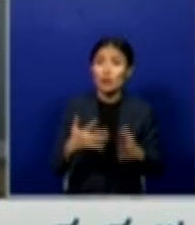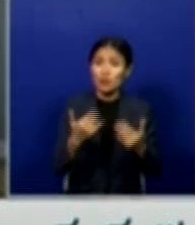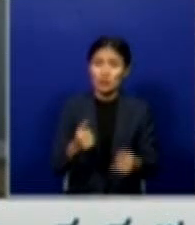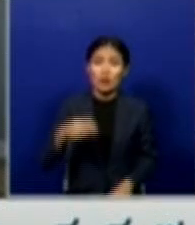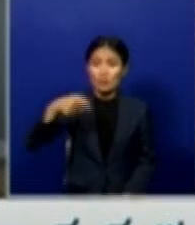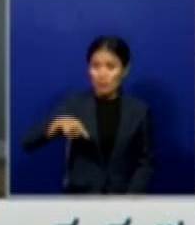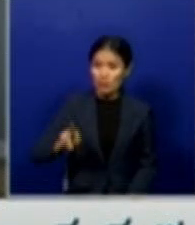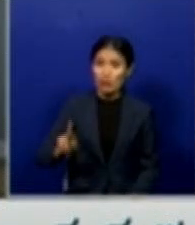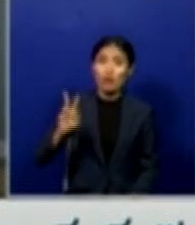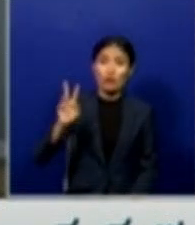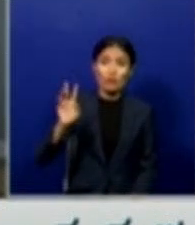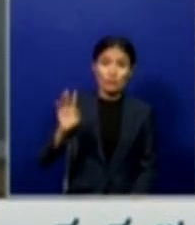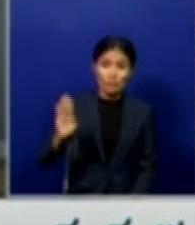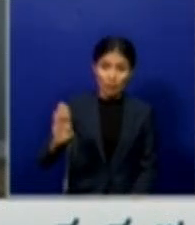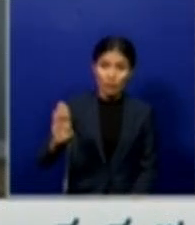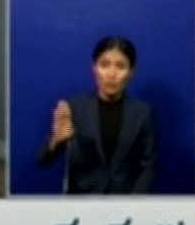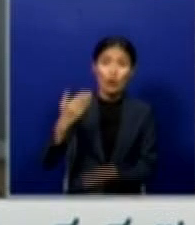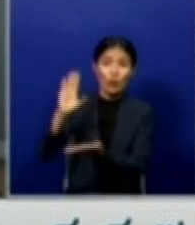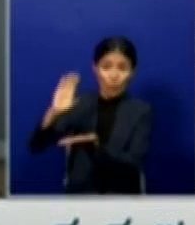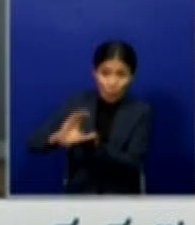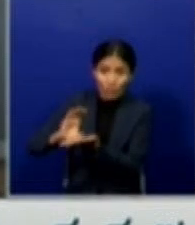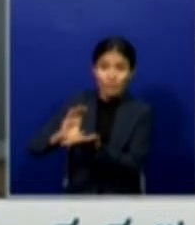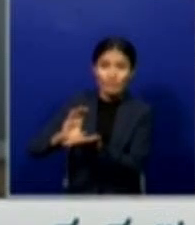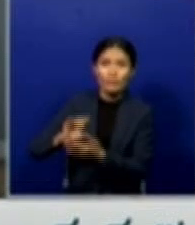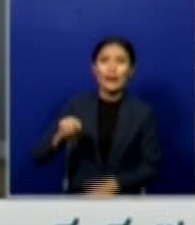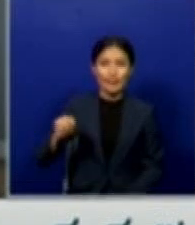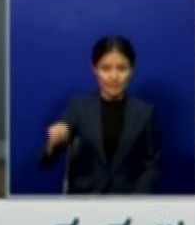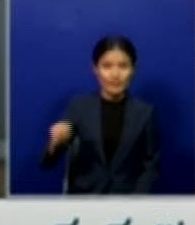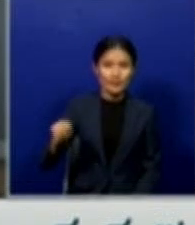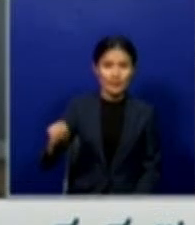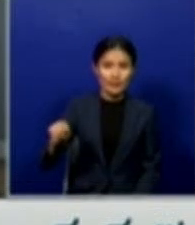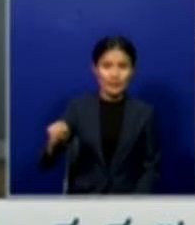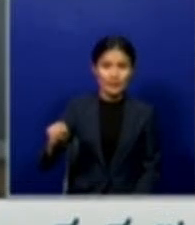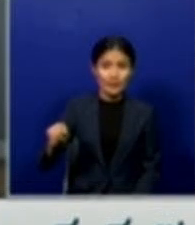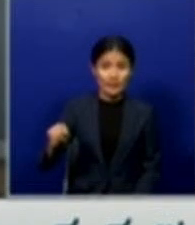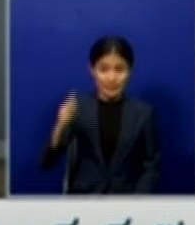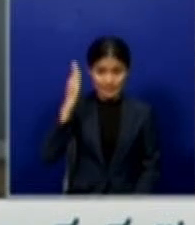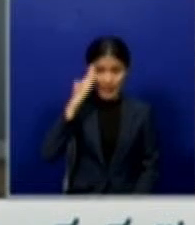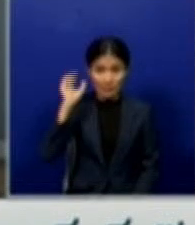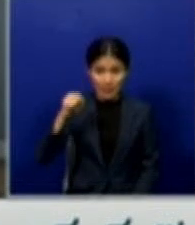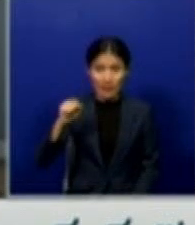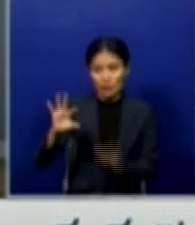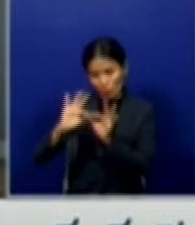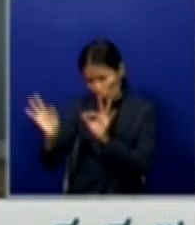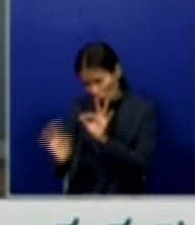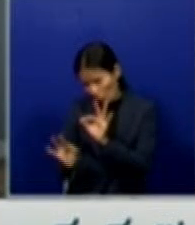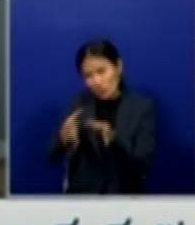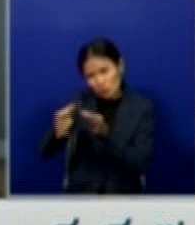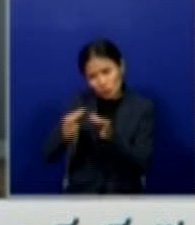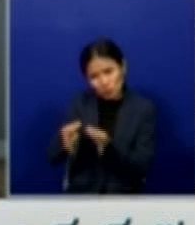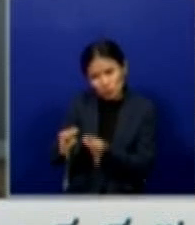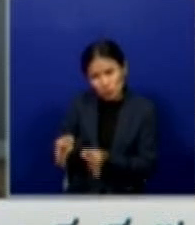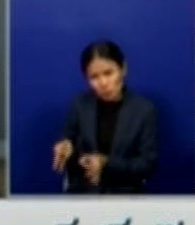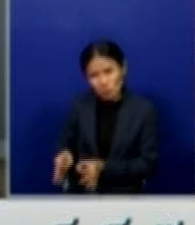ำปีนะครับพรบงบประมาณประจำปีเนี่ยท่านก็เข้าใจดีว่ามีการแสดงรายละเอียดชัดเจนนะครับสำนักงบประม